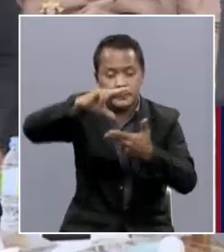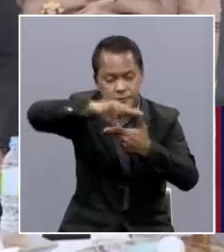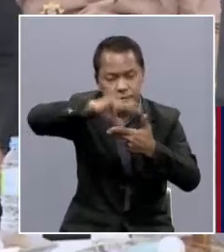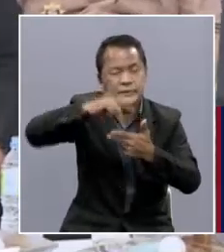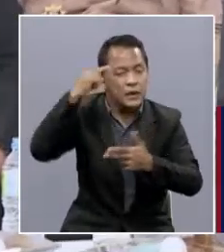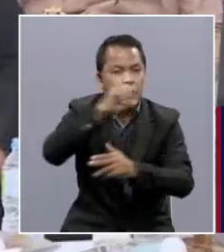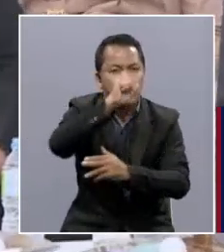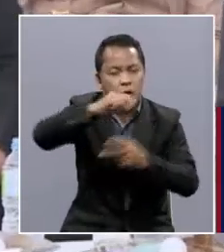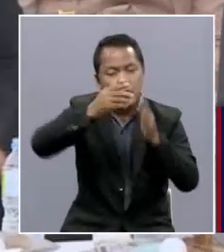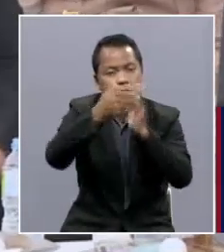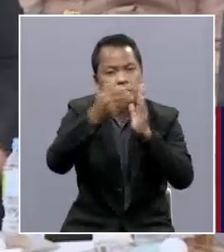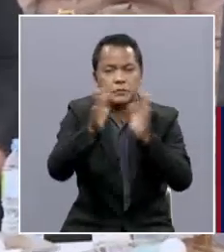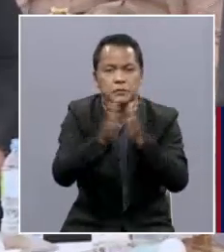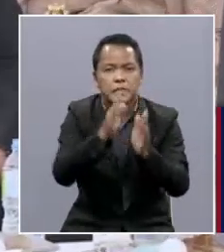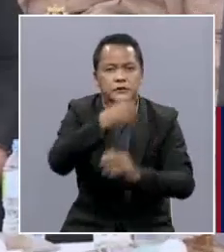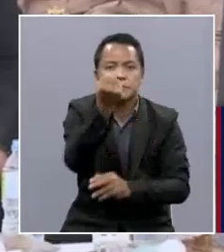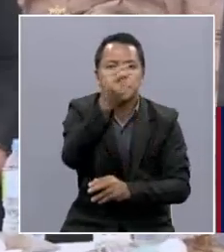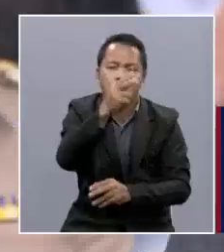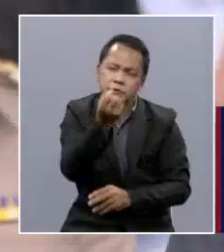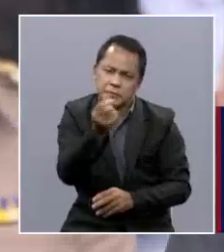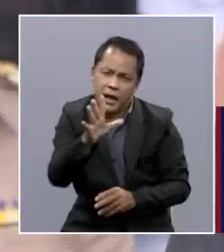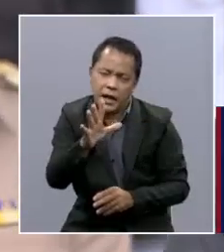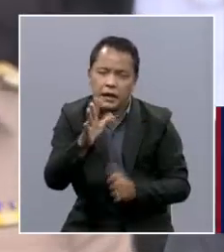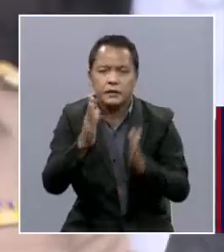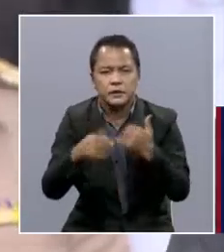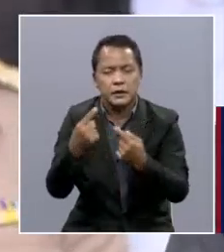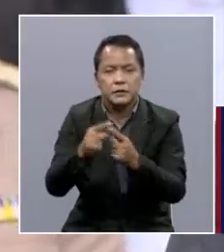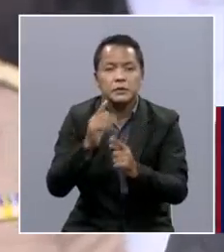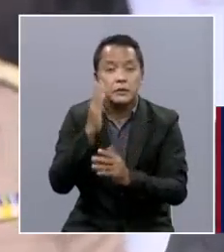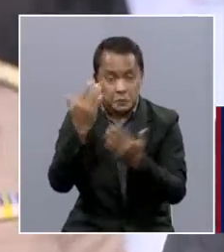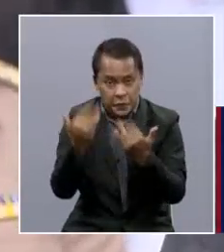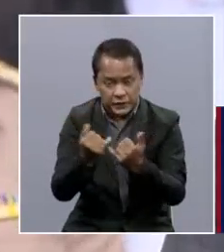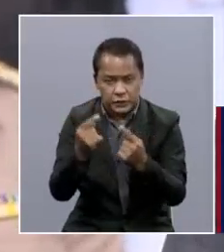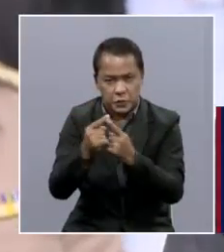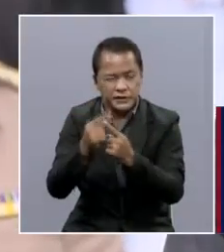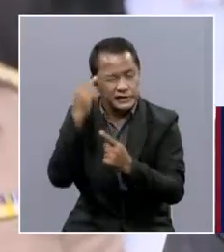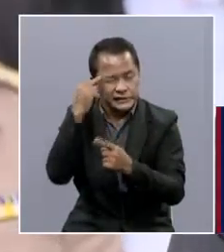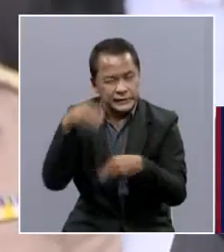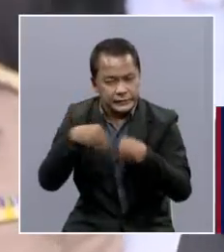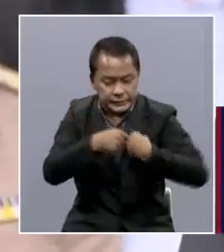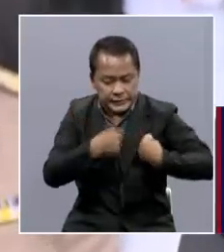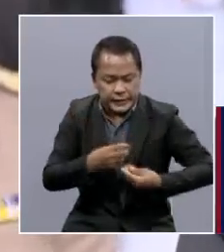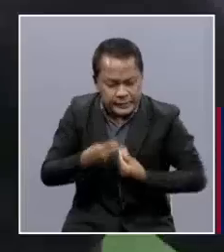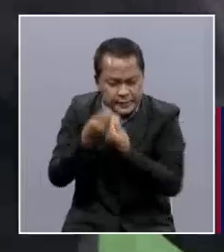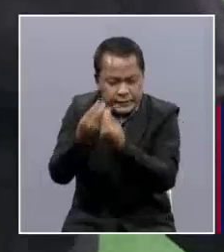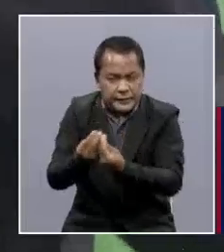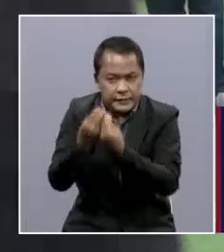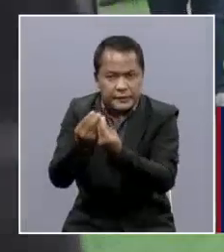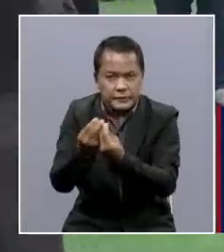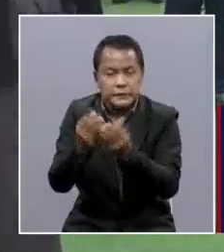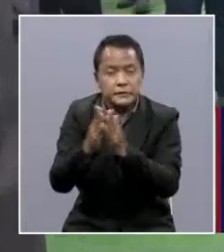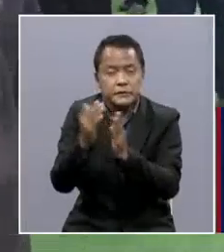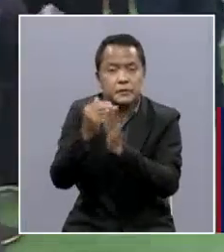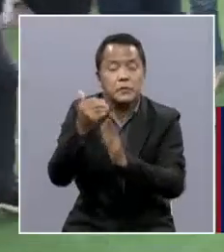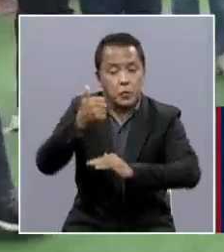น่าจะได้สสอีสานไม่ต่ำกว่า 12-15คนเพราะฉะนั้นยุคนี้ยุคใจบันดาลแรงของบิ๊กป้อมเนี่ยเมื่อสิงห์เหนือ